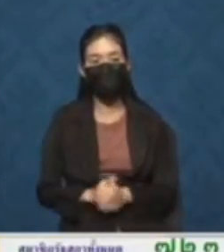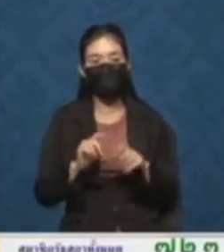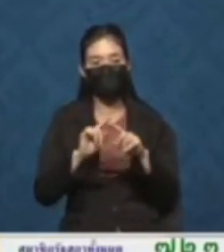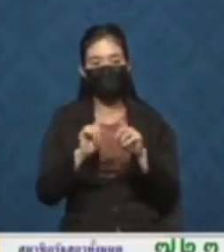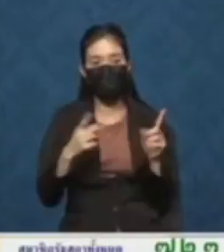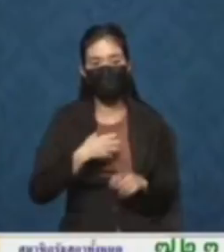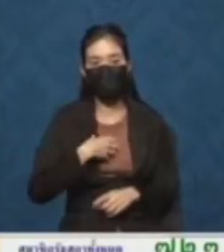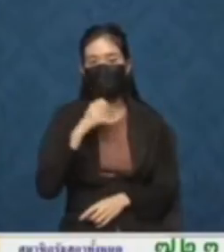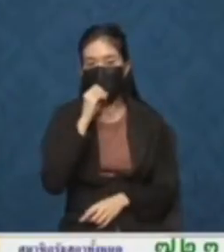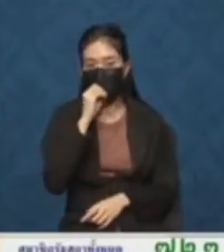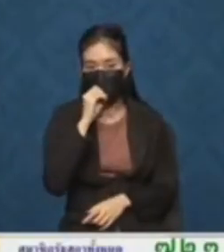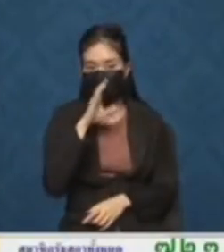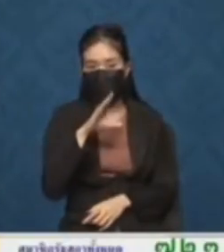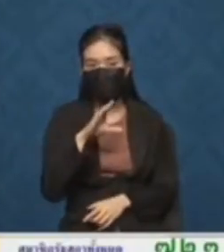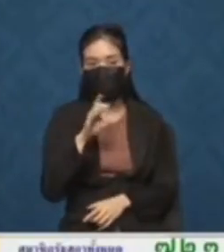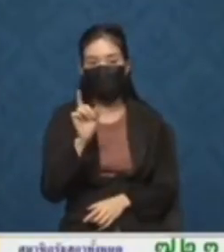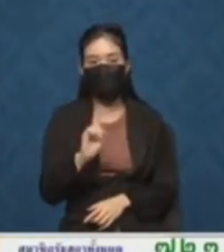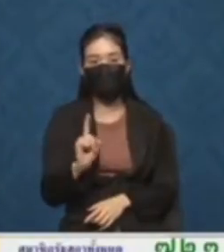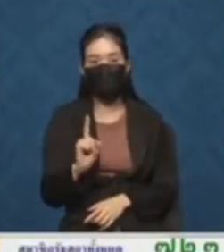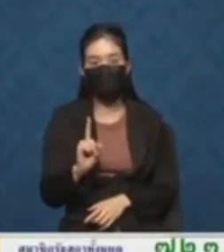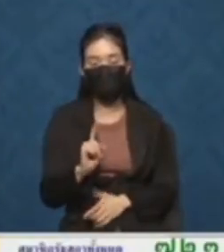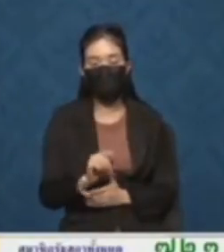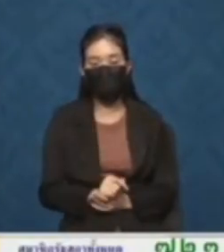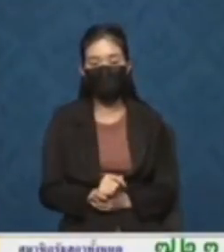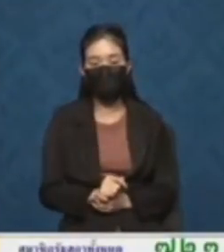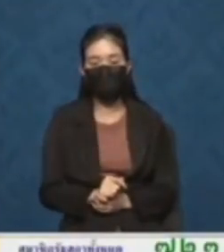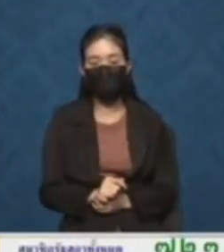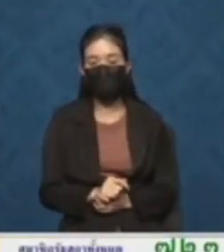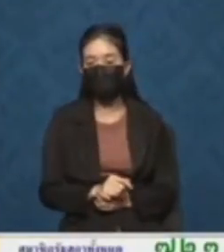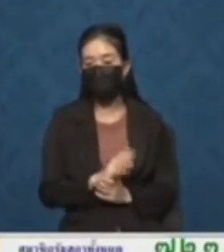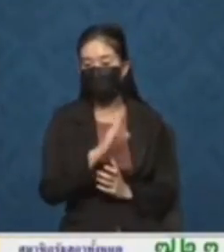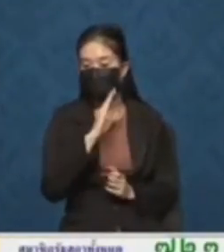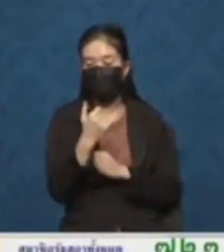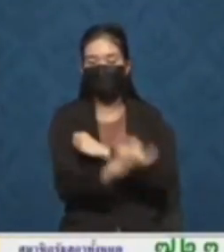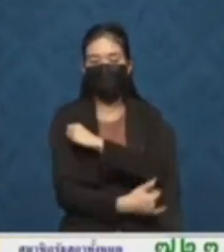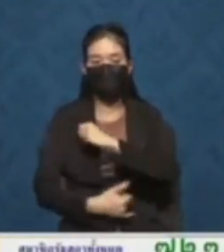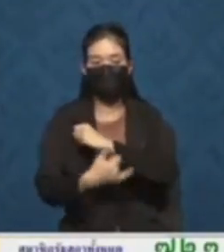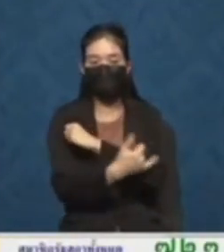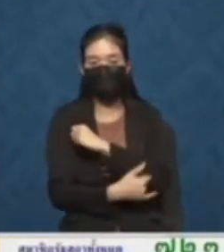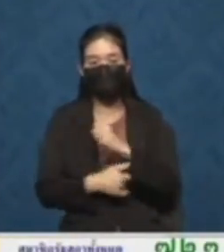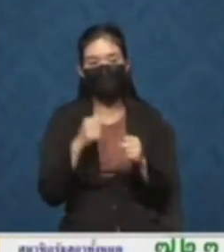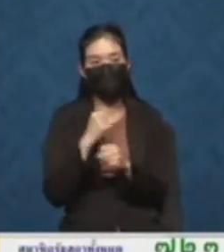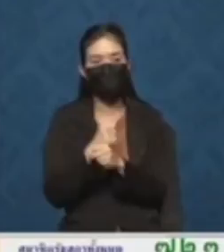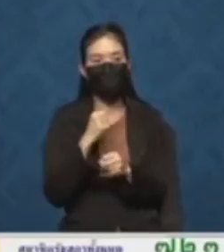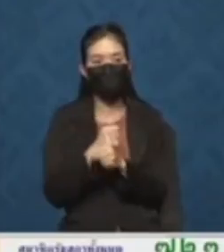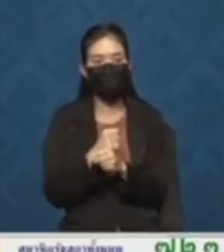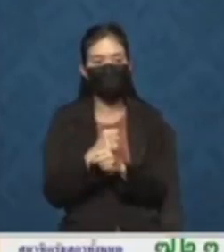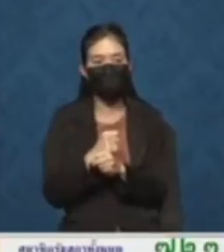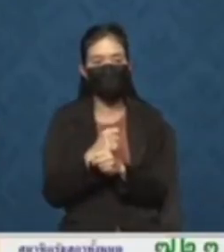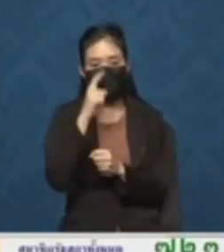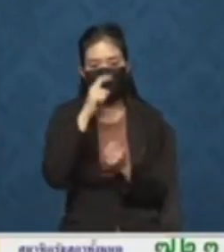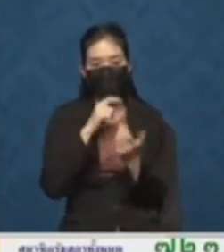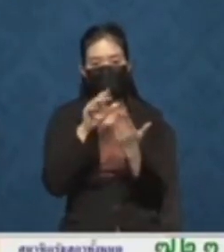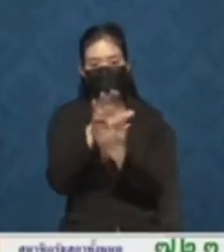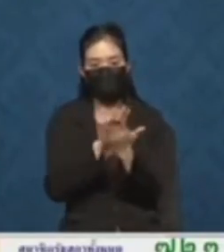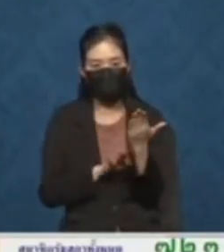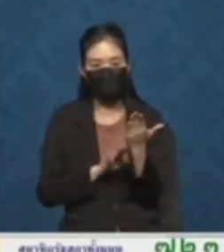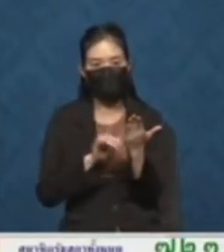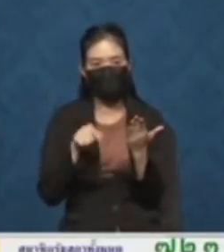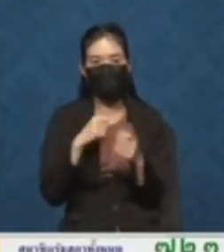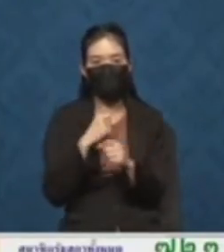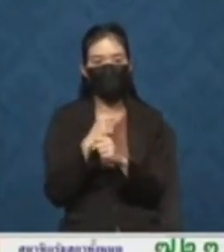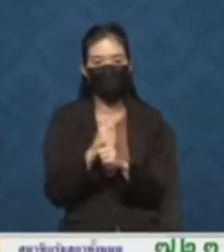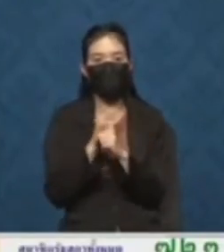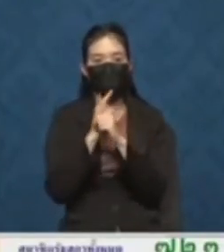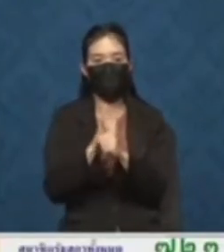ะบอกว่าการที่มีหลายประเทศเขาใช้สภาเดียวก็ไม่จำเป็นที่ประเทศไทยจะต้องใช้สภาเดียว